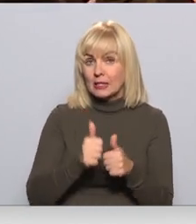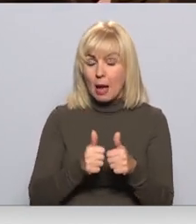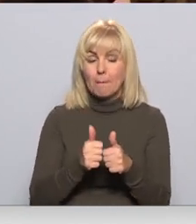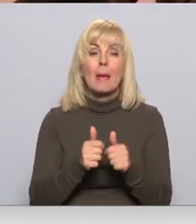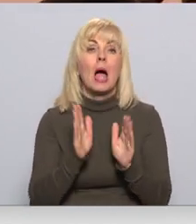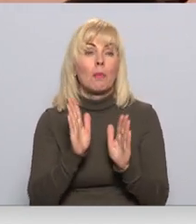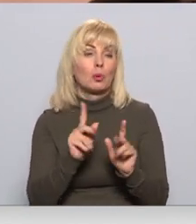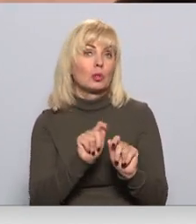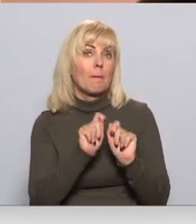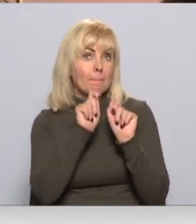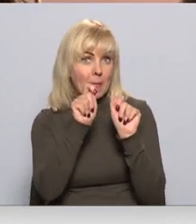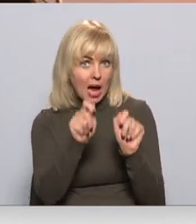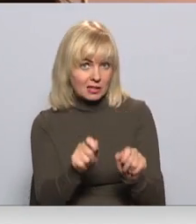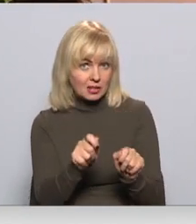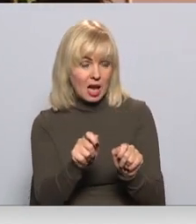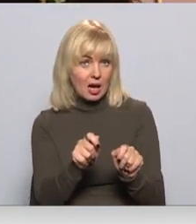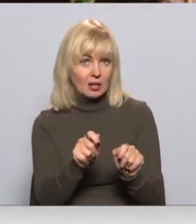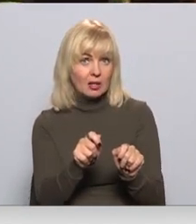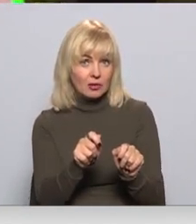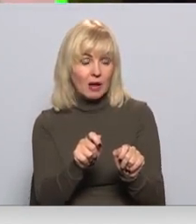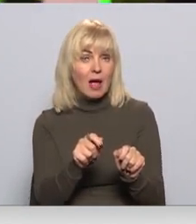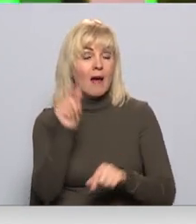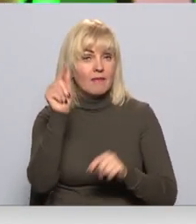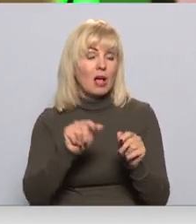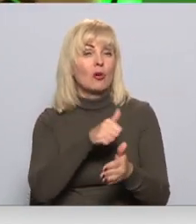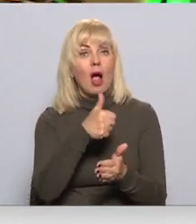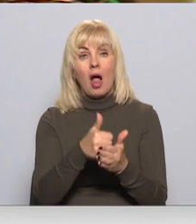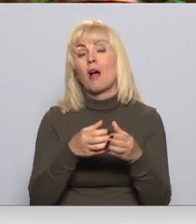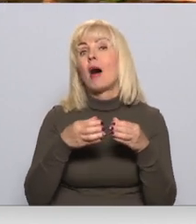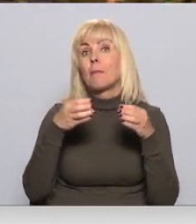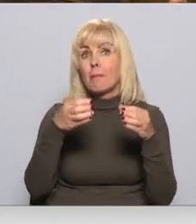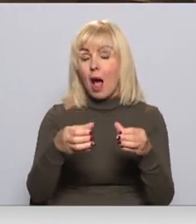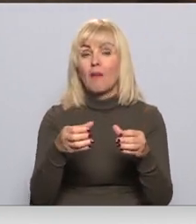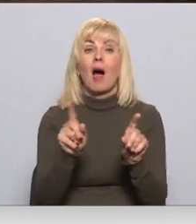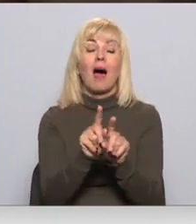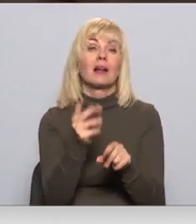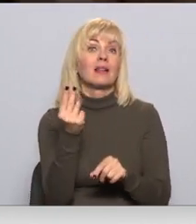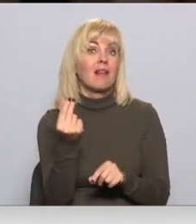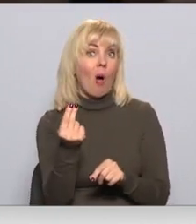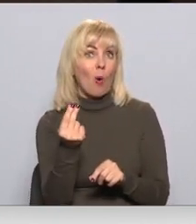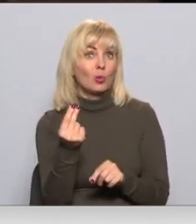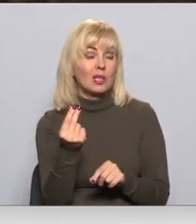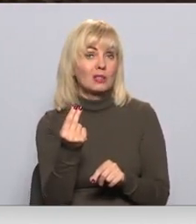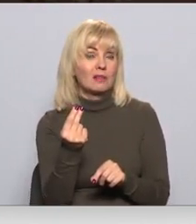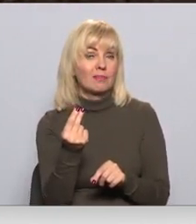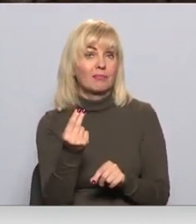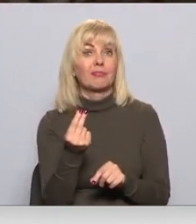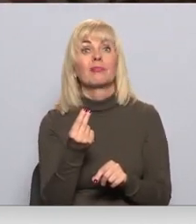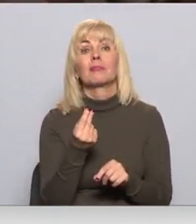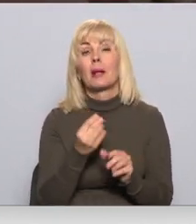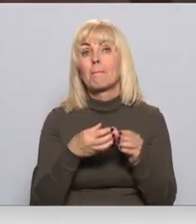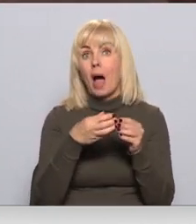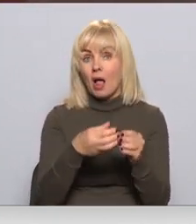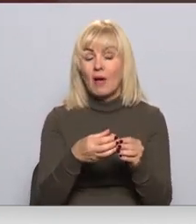kuram tiks pasniegt arī tātad festivāla galvenā balva un arī naudas balva. Es gribu pievērst uzmanību arī tam,